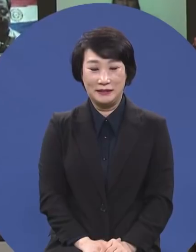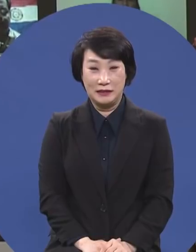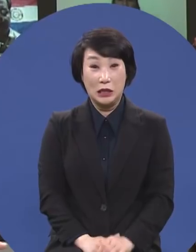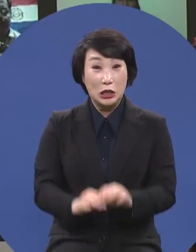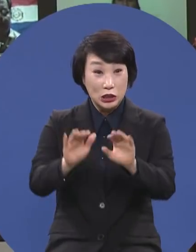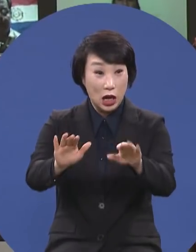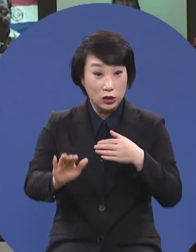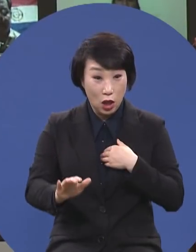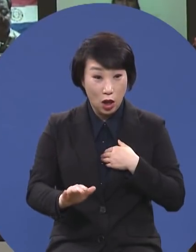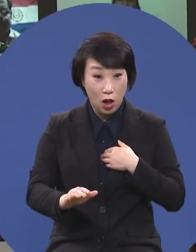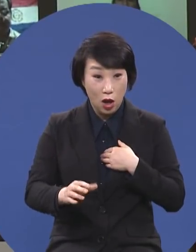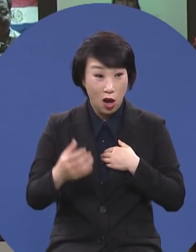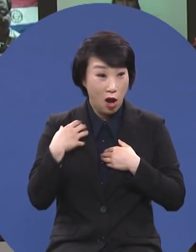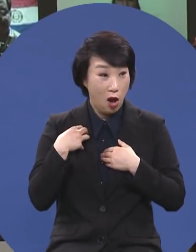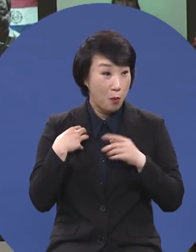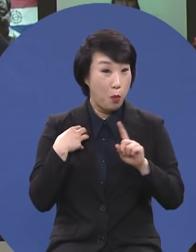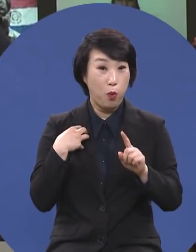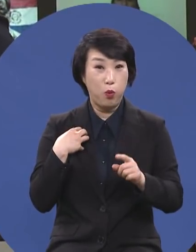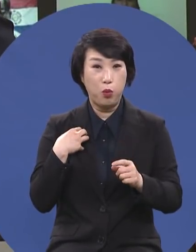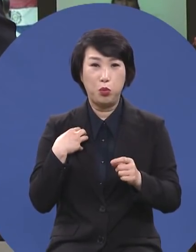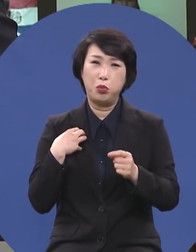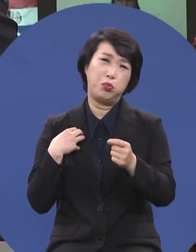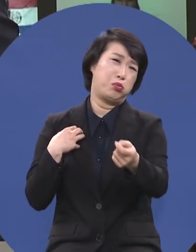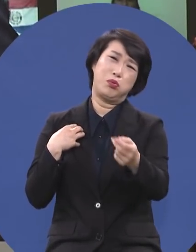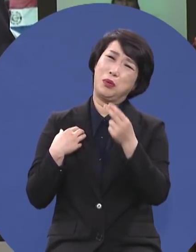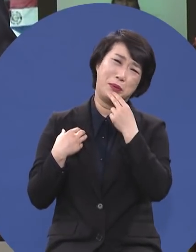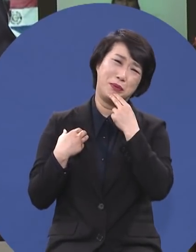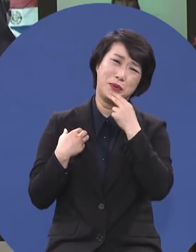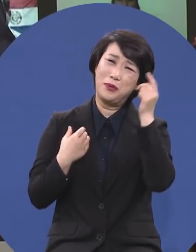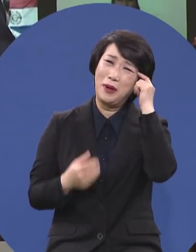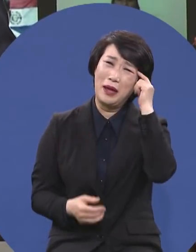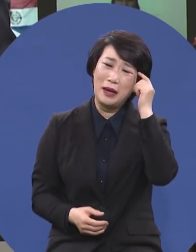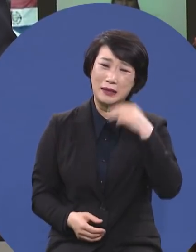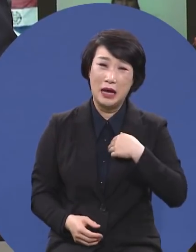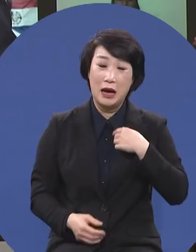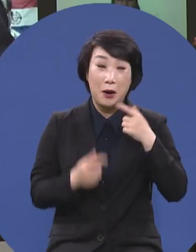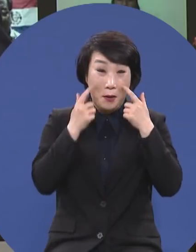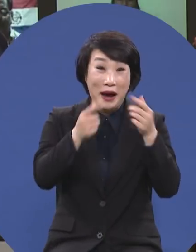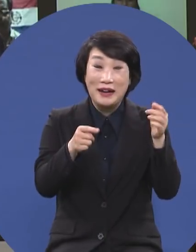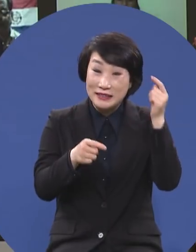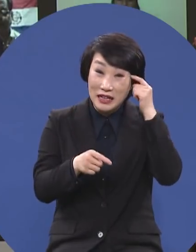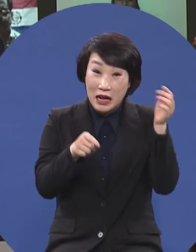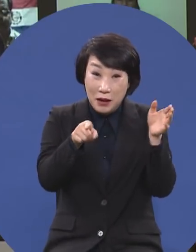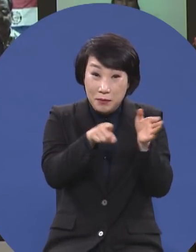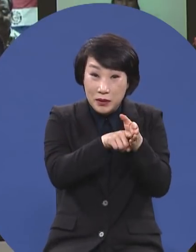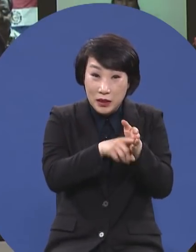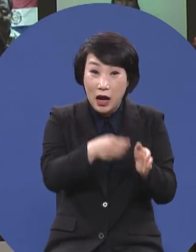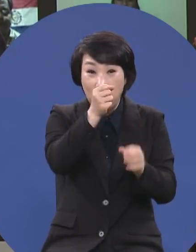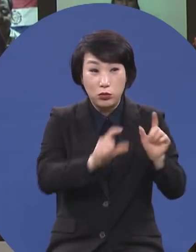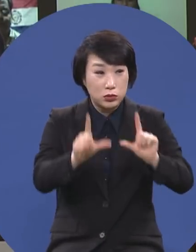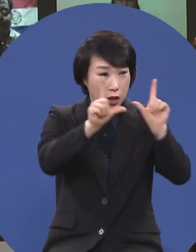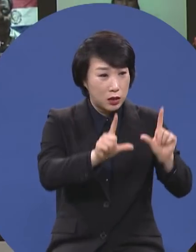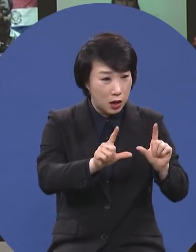내가 한 일이 없어. 왜? 나는 내 확신에 내 신념으로 살면